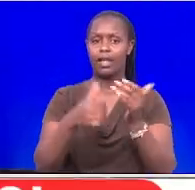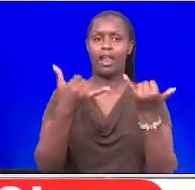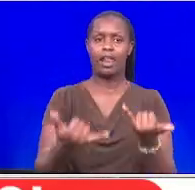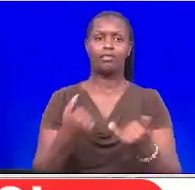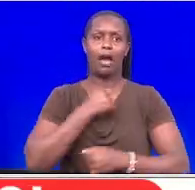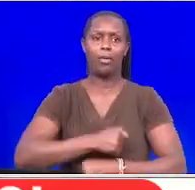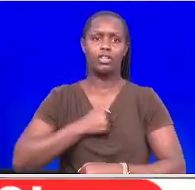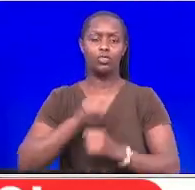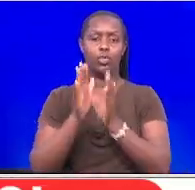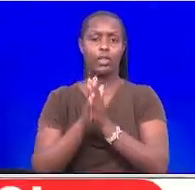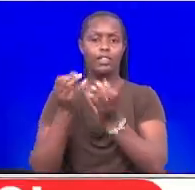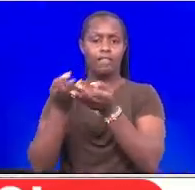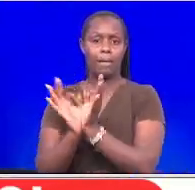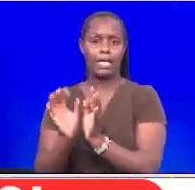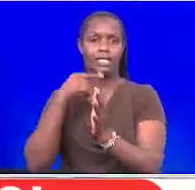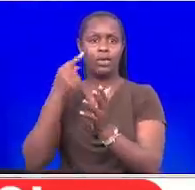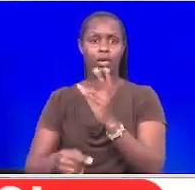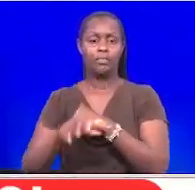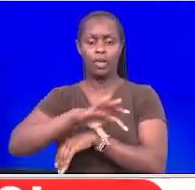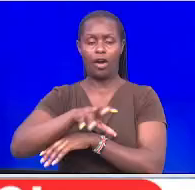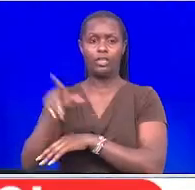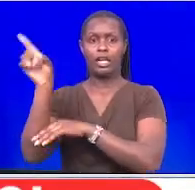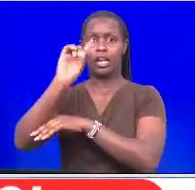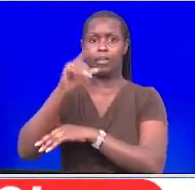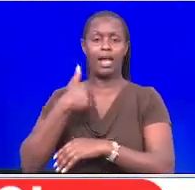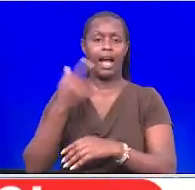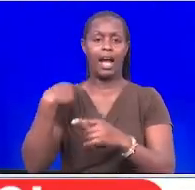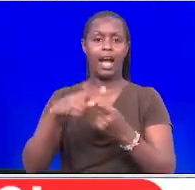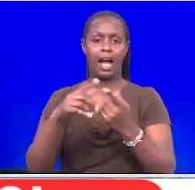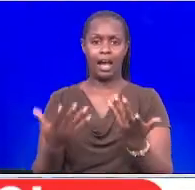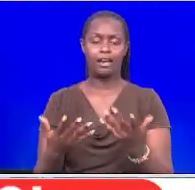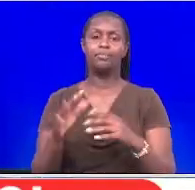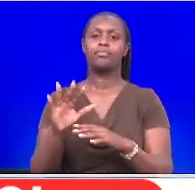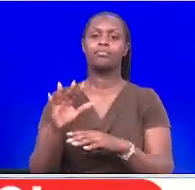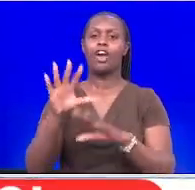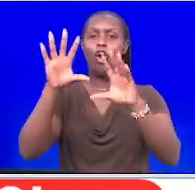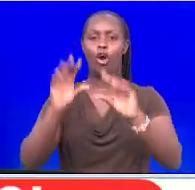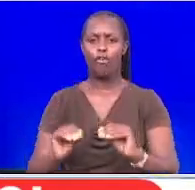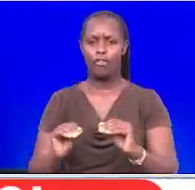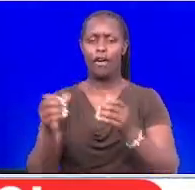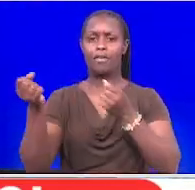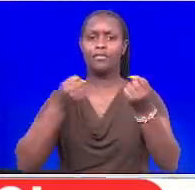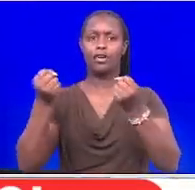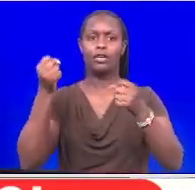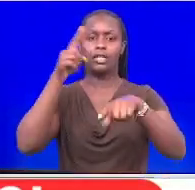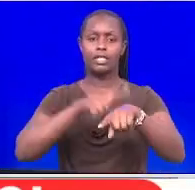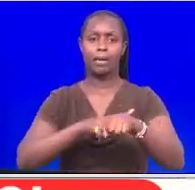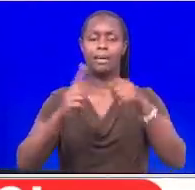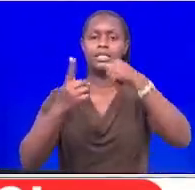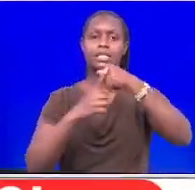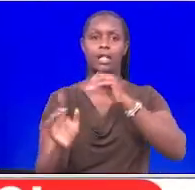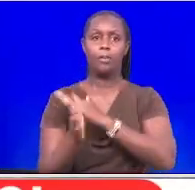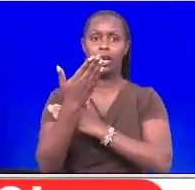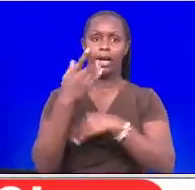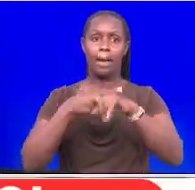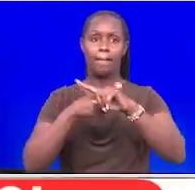wao na kusema kuwa serikali ya kaunti ya Nairobi ilitenga vifaa vya kuzima moto mida ya saa 12 asubuhi ila vifaa